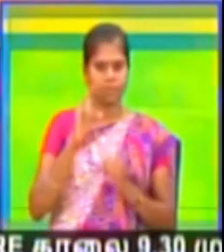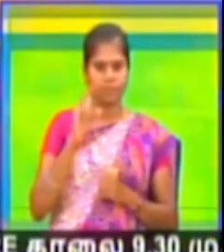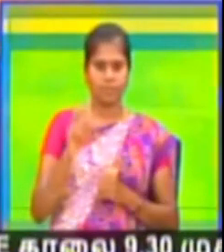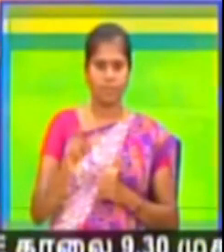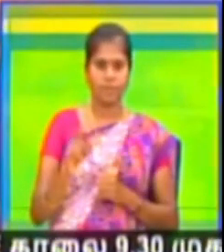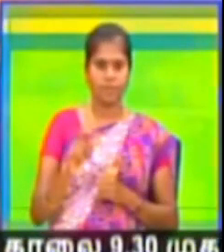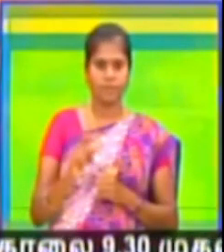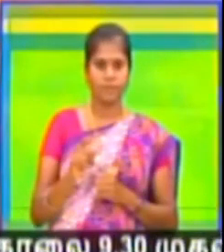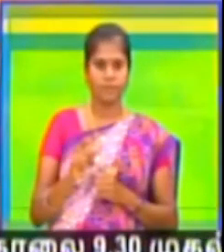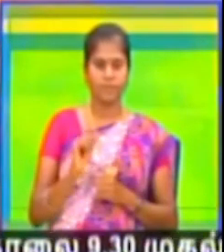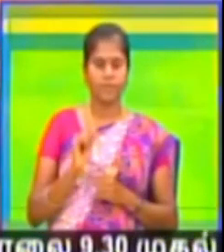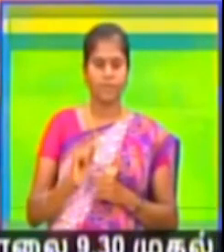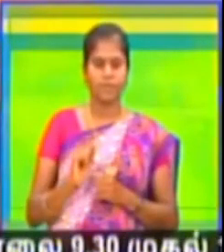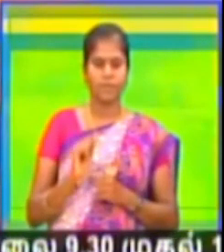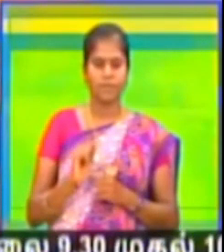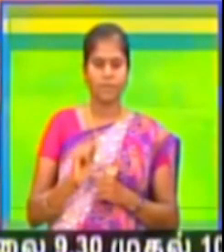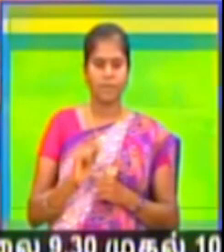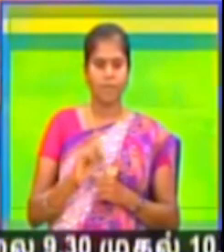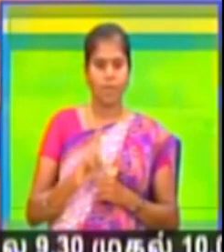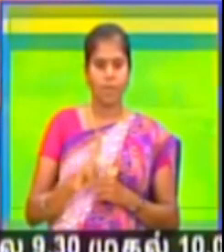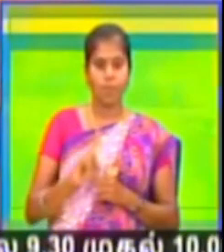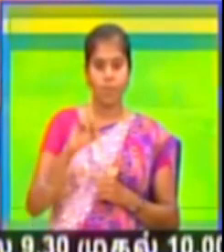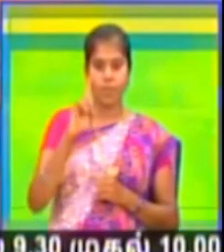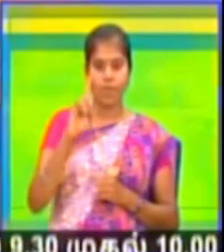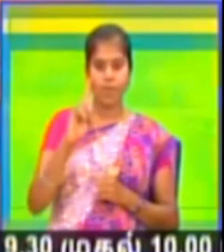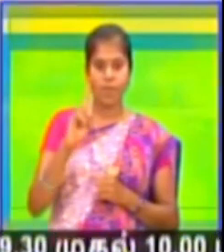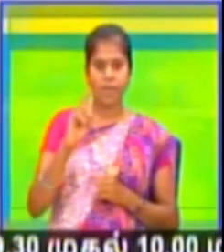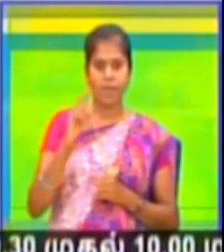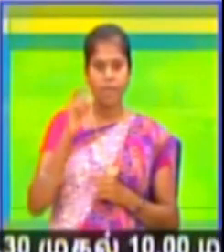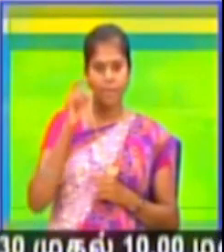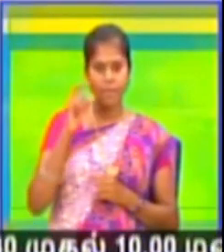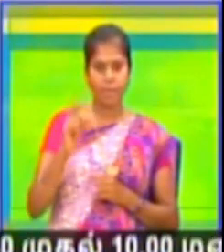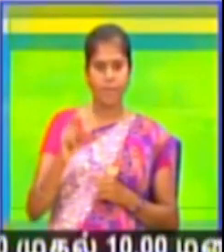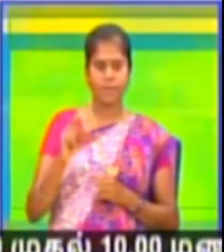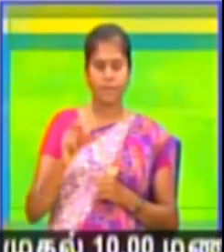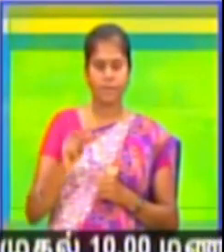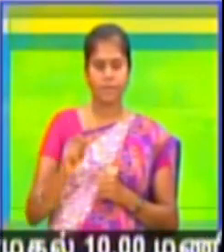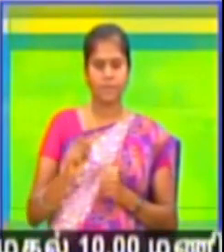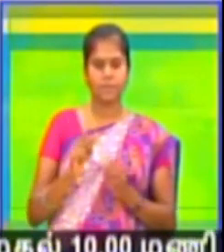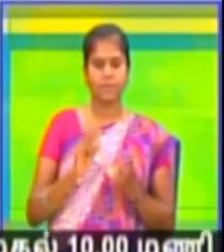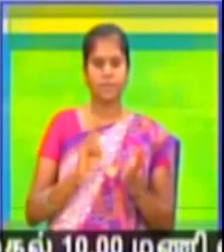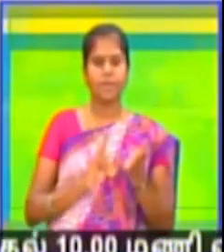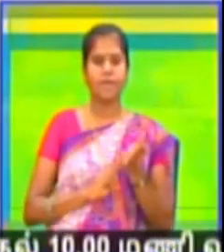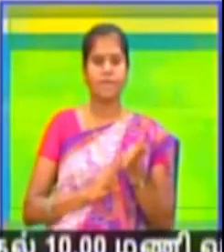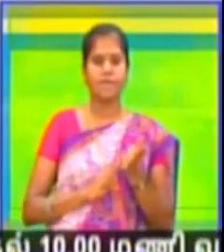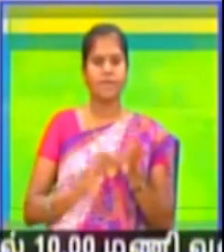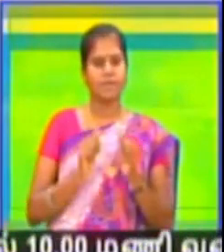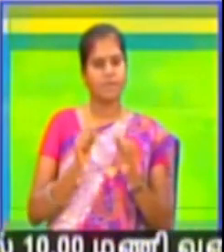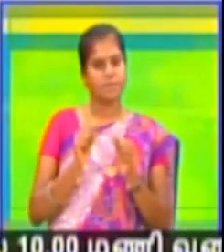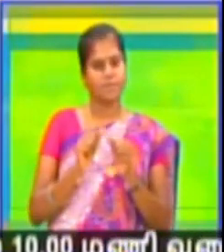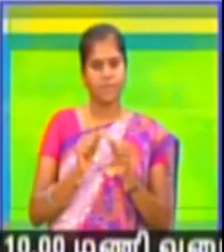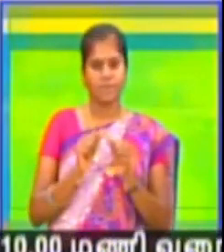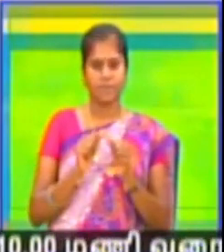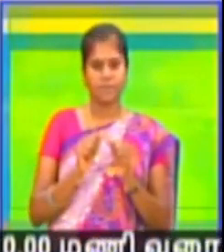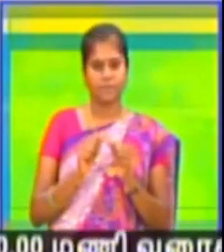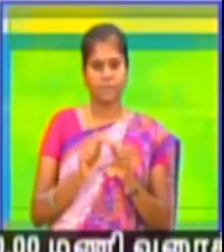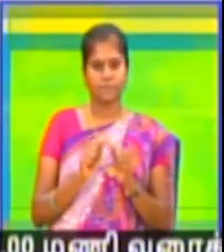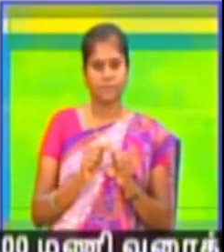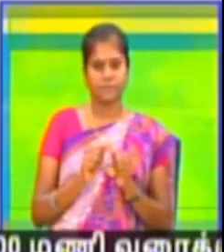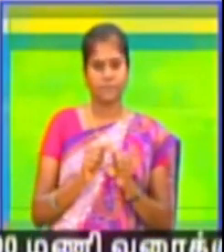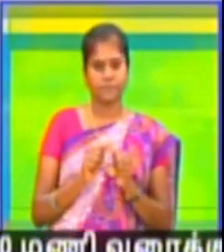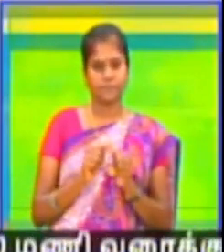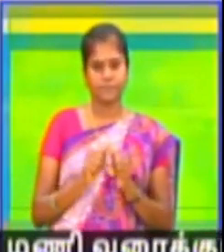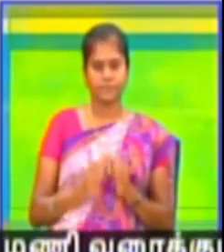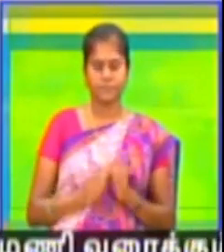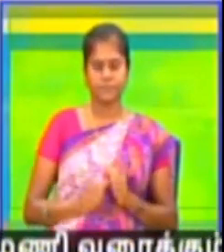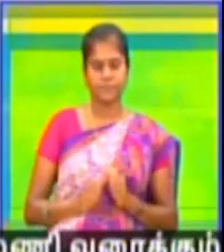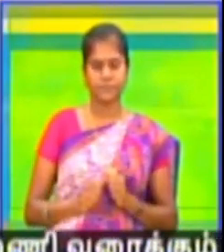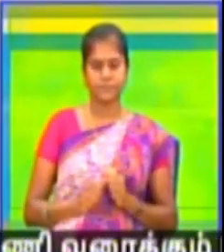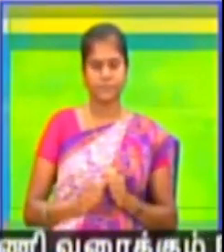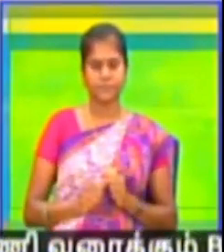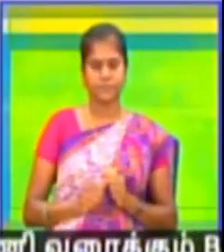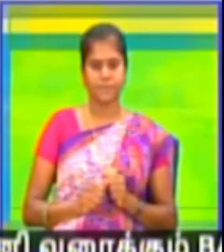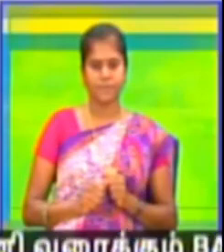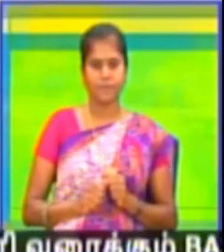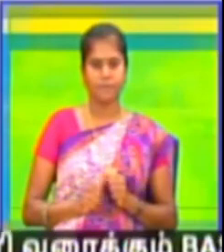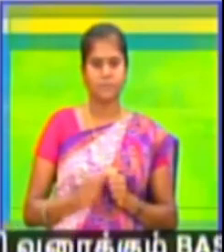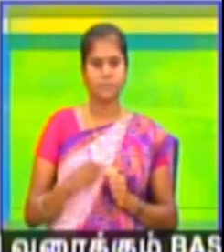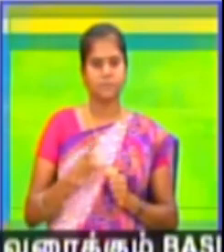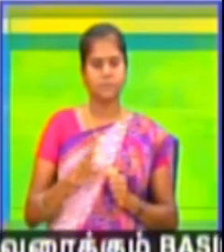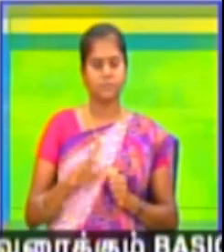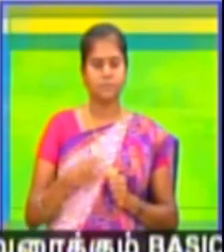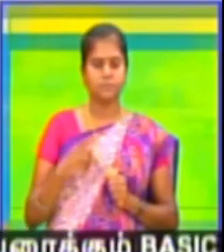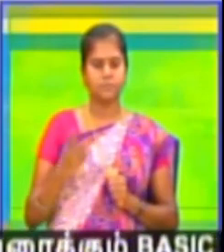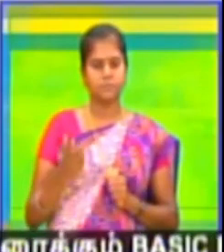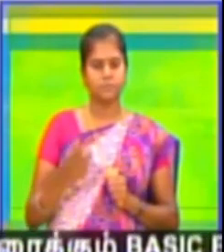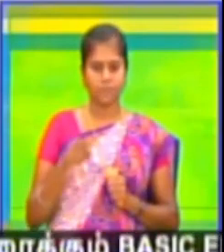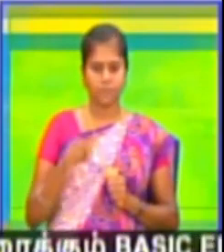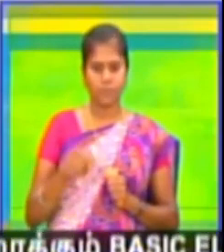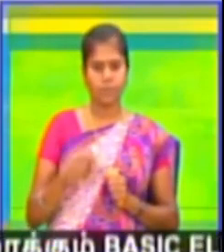அதில் முதல்ல நம்ம பார்க்க போகிறது வட அமெரிக்கா. தென் அமெரிக்காவை அப்புறம் படிக்கலாம், முதல்ல வட அமெரிக்காவை பற்றி